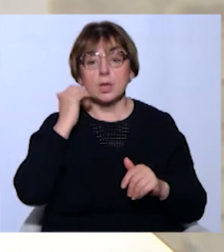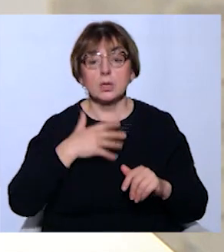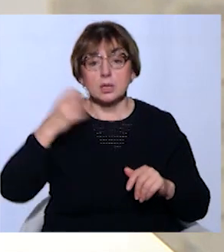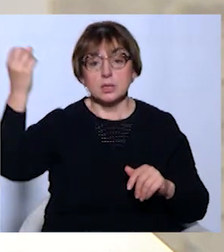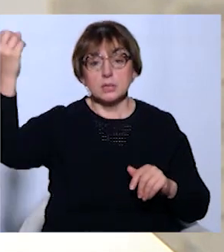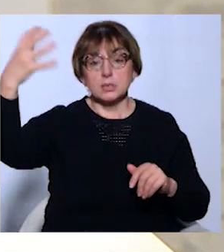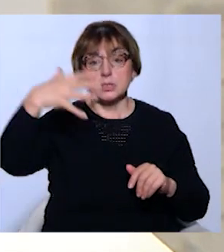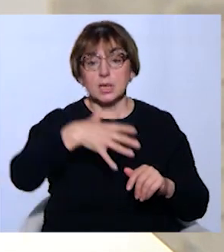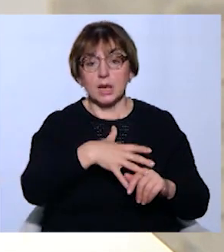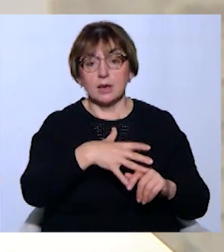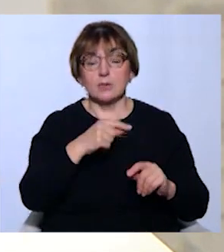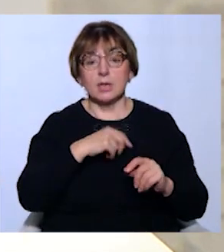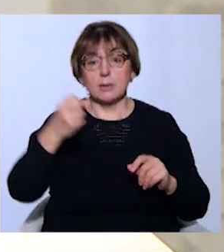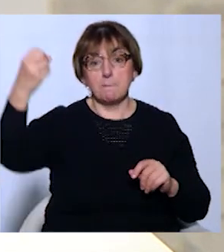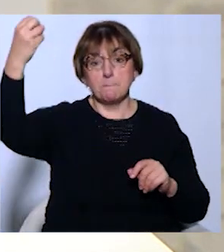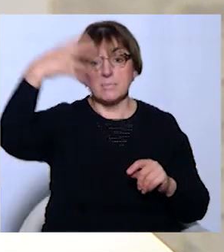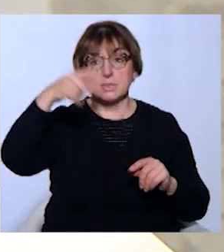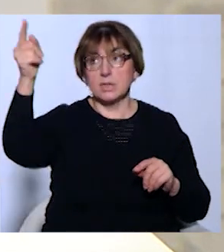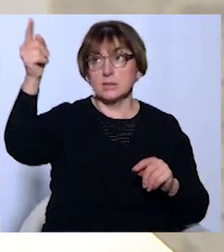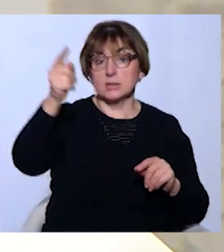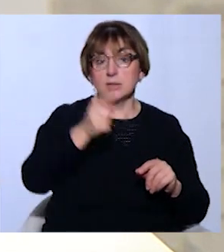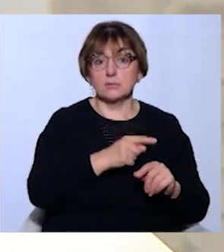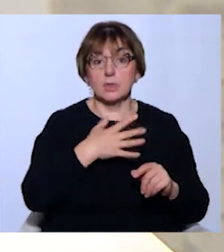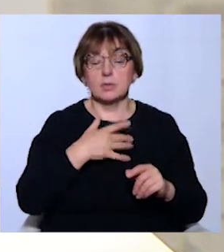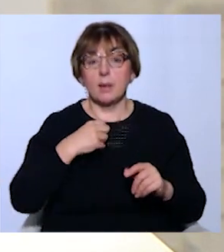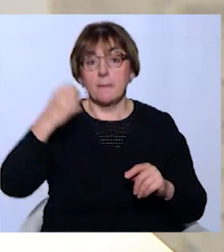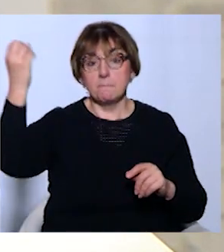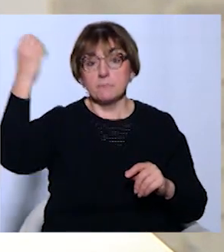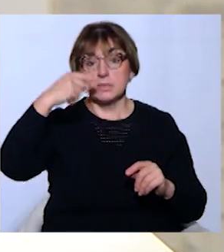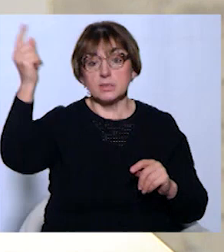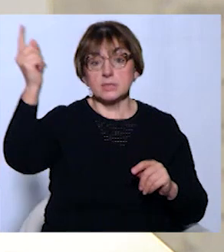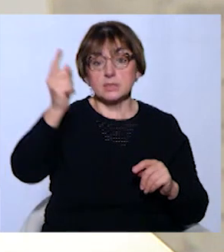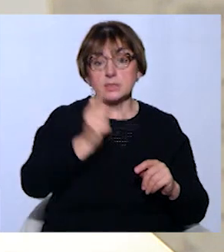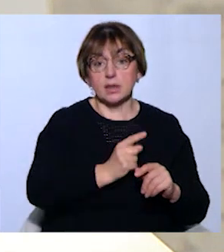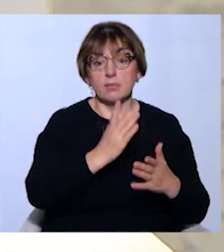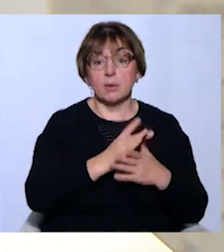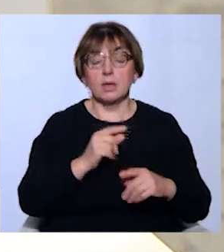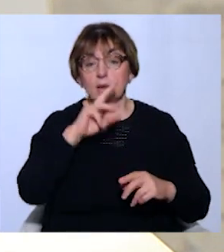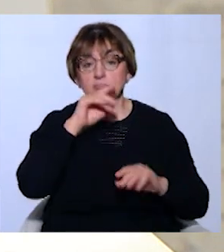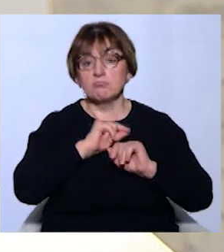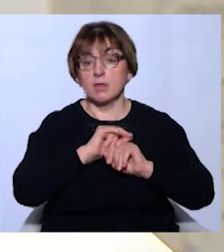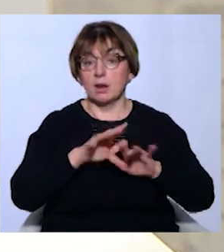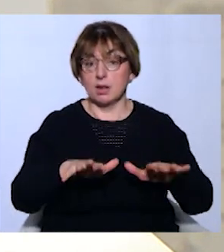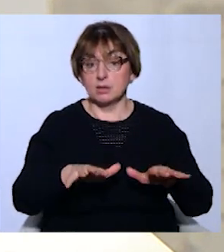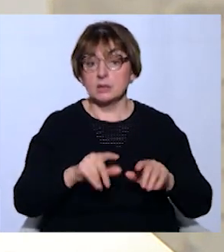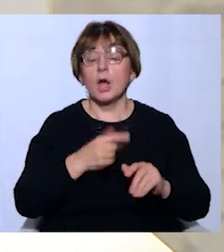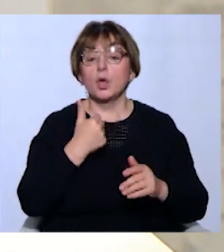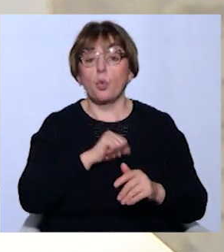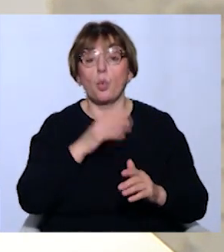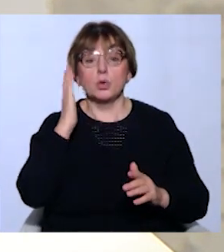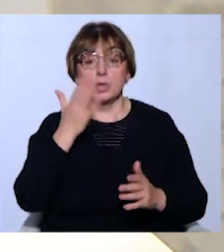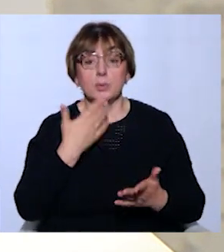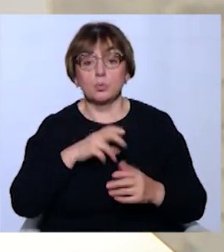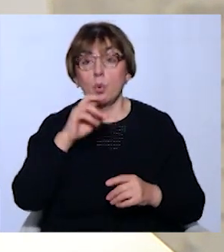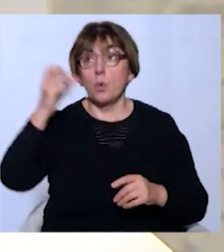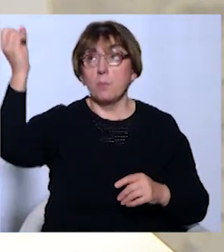სხივის გამშვები არის მზე და წარმოიდგინეთ, ახლა ესე იგი მზის სხივები ყოფილა რადიაცია და მზის სხივების გარეშე როგორ